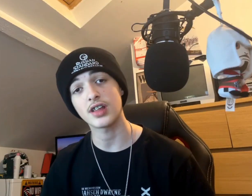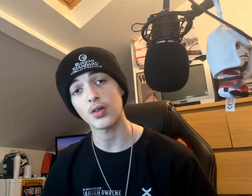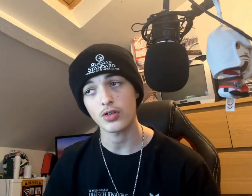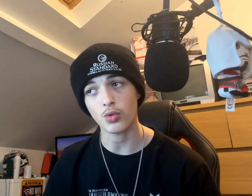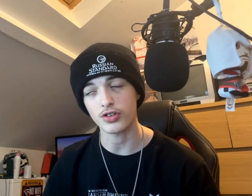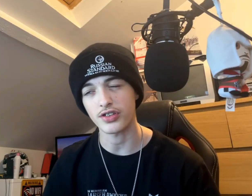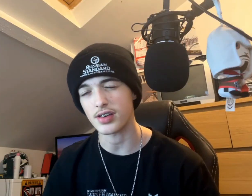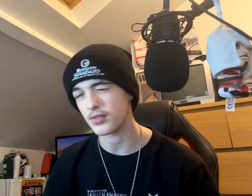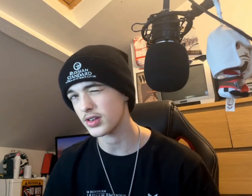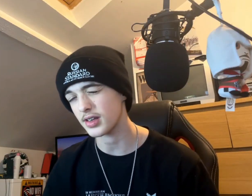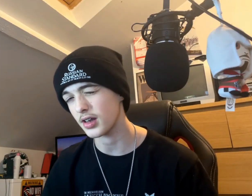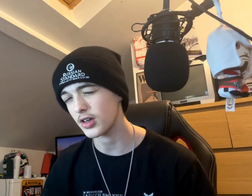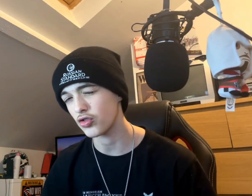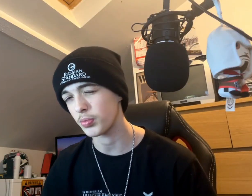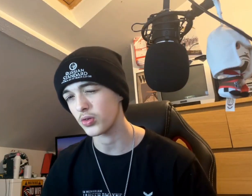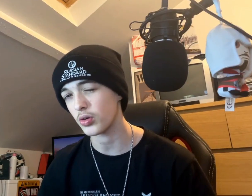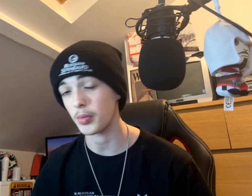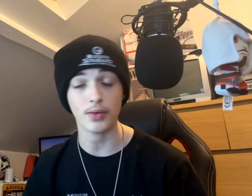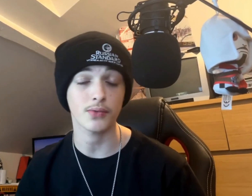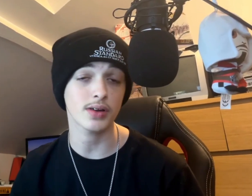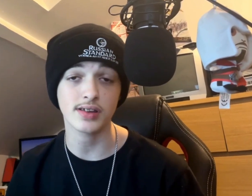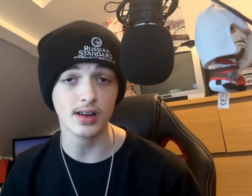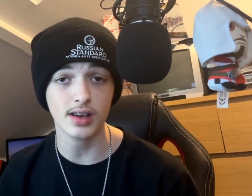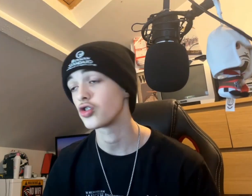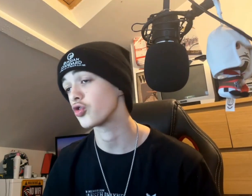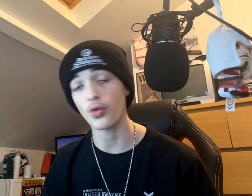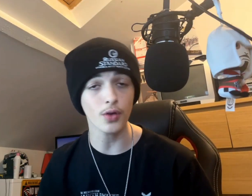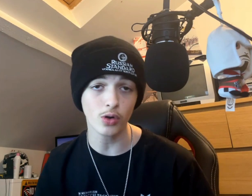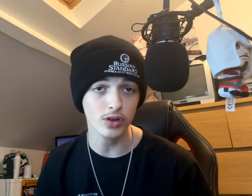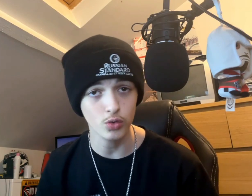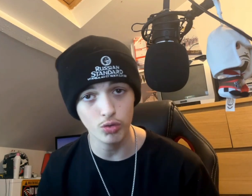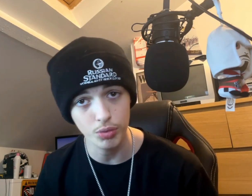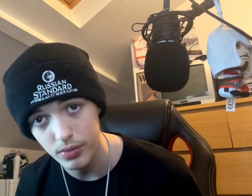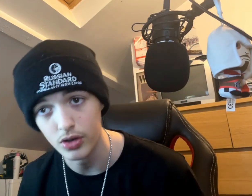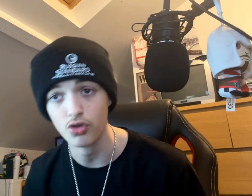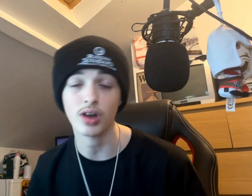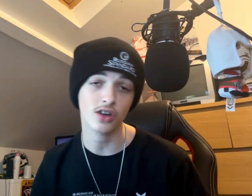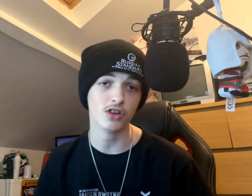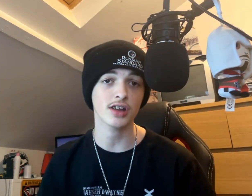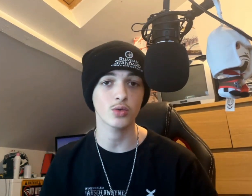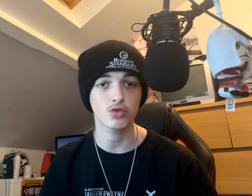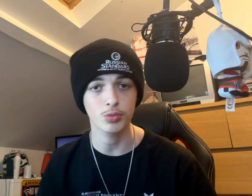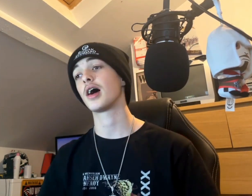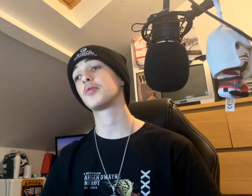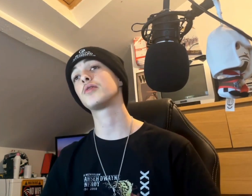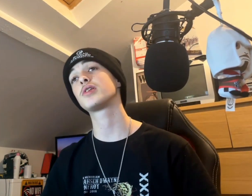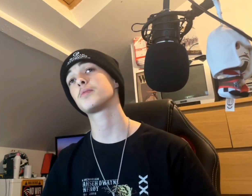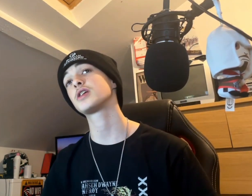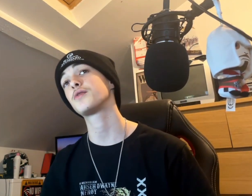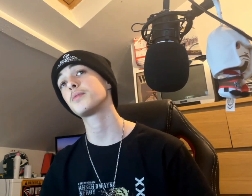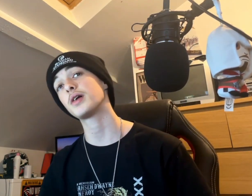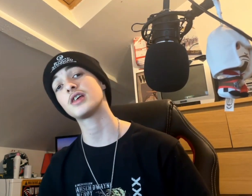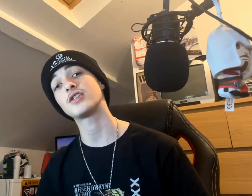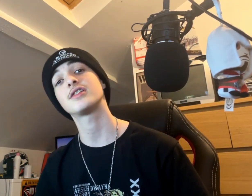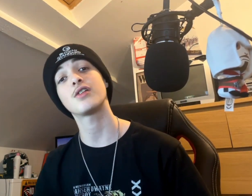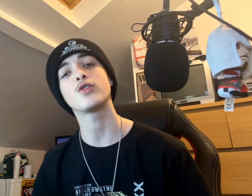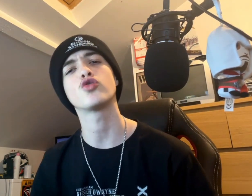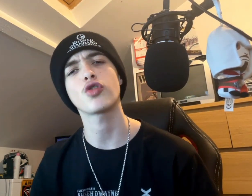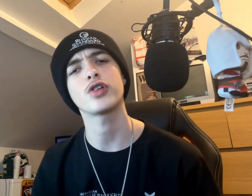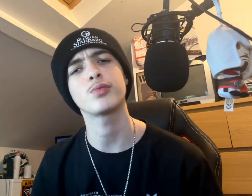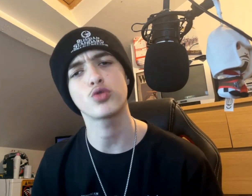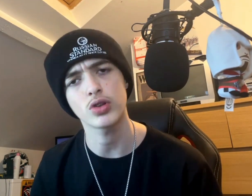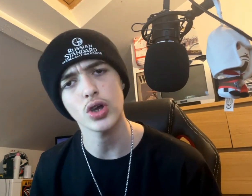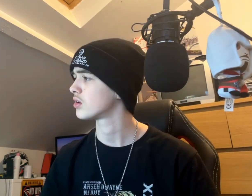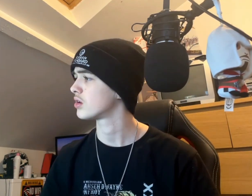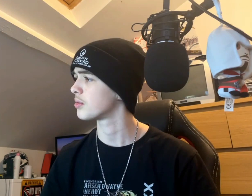Comme j'ai dit tout l'heure Je crois que j'ai dit à 25 likes Je suis pas sûr Bref 25 likes Je referai encore des youtube hoops Je réagirai à des youtube hoops Abonnez vous si c'est pas déjà fait Partagez cette vidéo